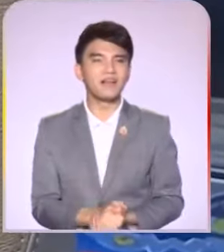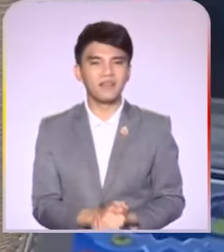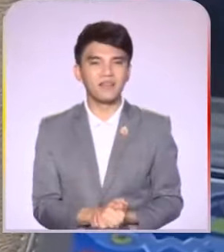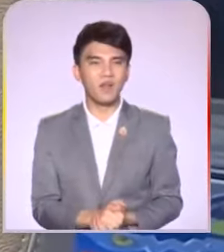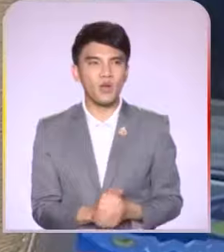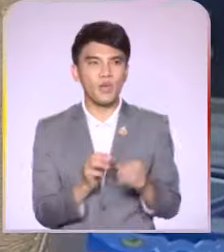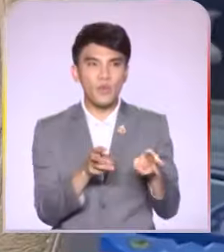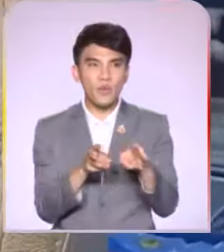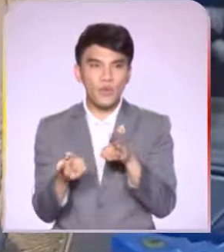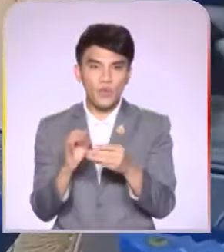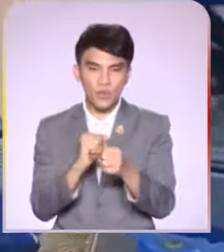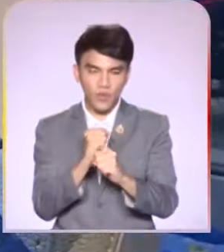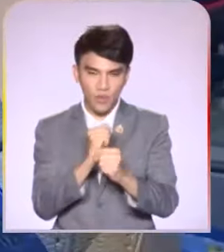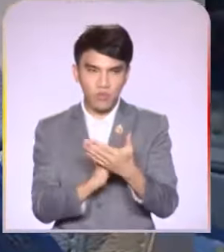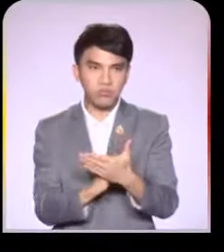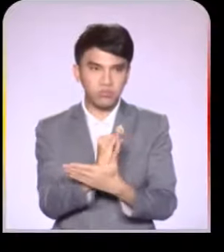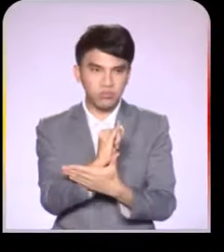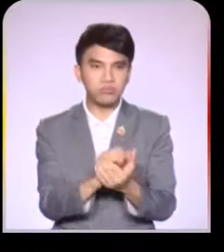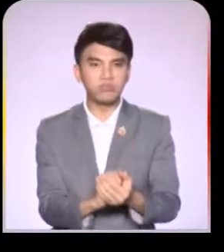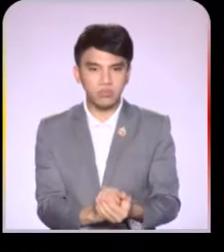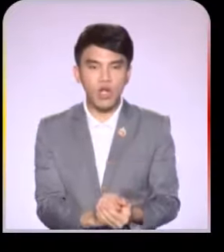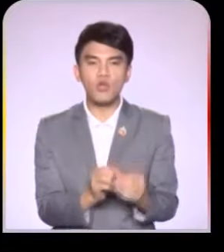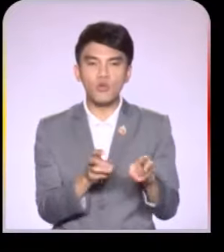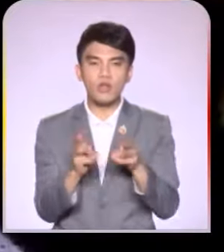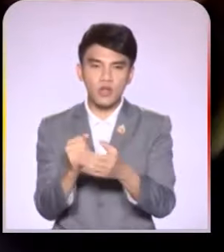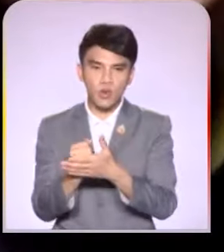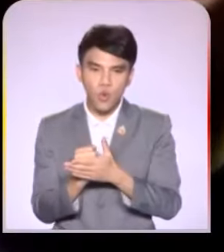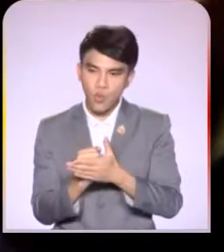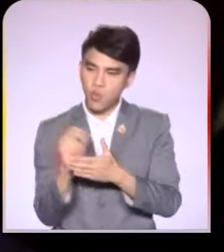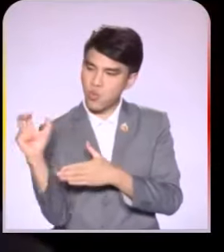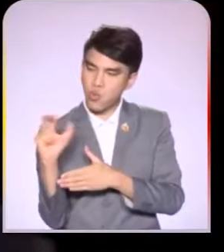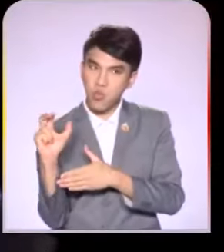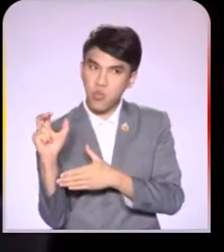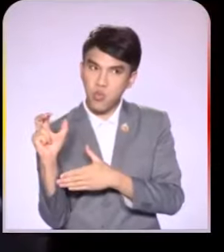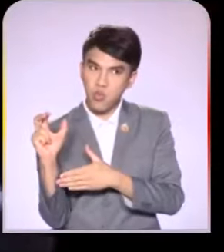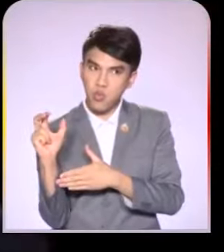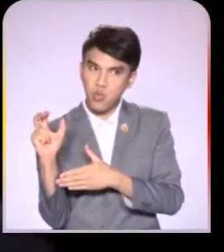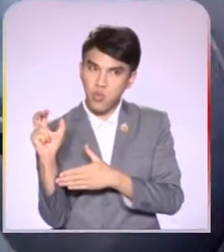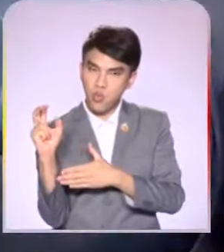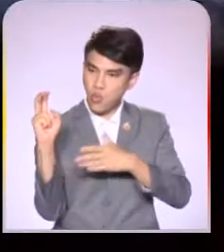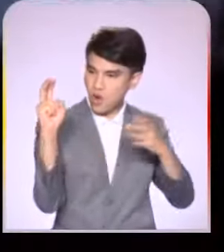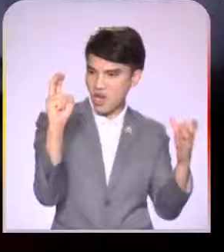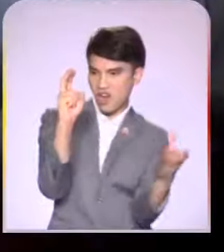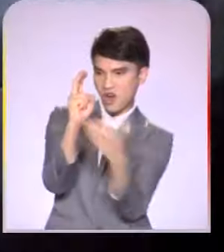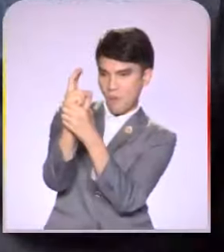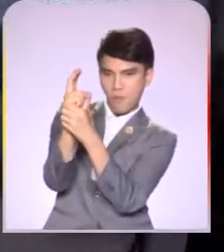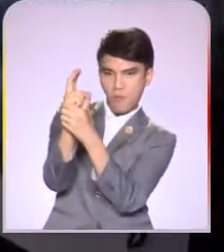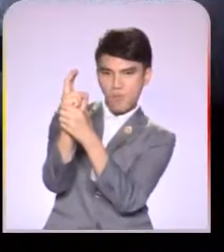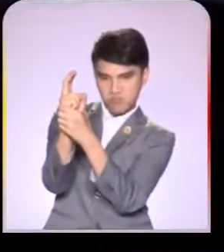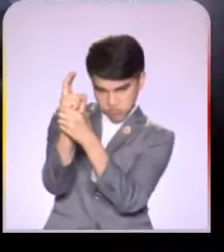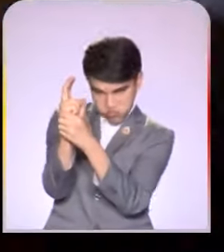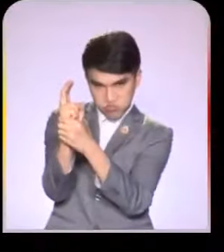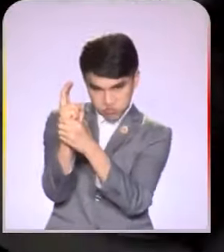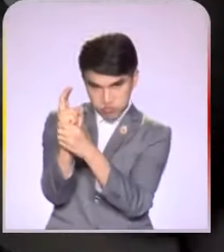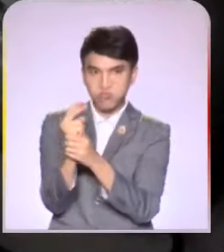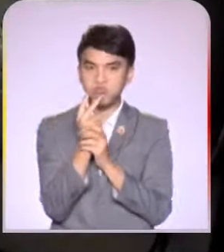งๆวิธีการของป้านี่ถูกข้อนึงเลยนะคะสำหรับการเอาตัวรอดจากงูเหลือมนะคะเมื่อกี้ป้าบอกป้าจับหัวมันไว้อะป้าจับหัวมันไว้คุณ